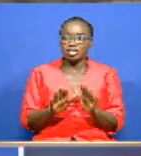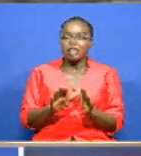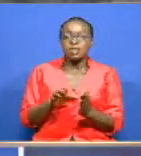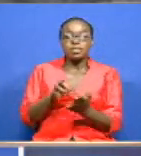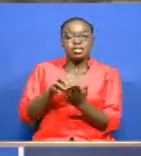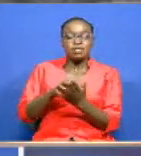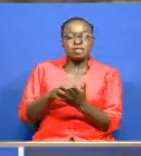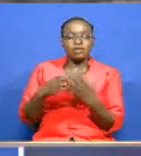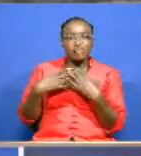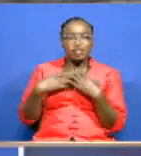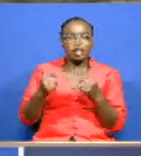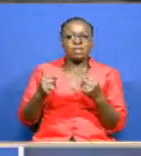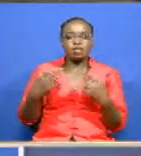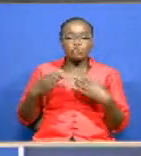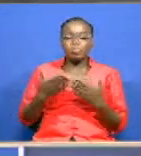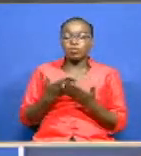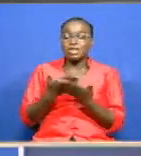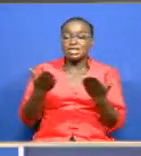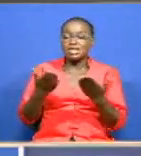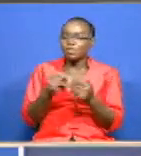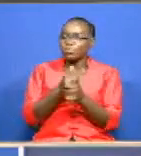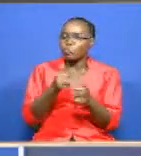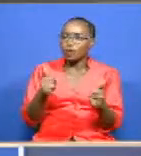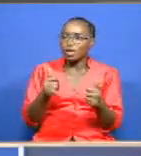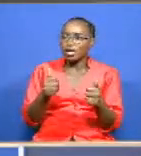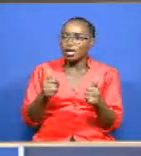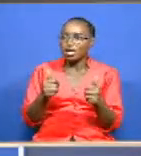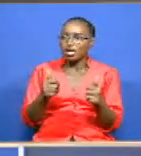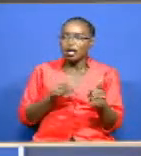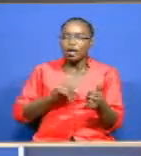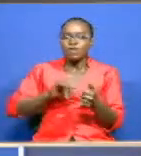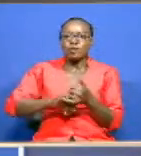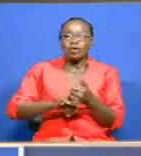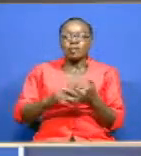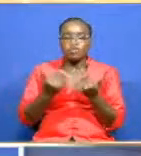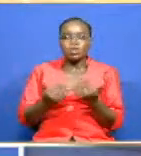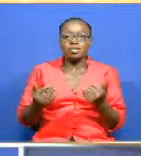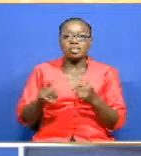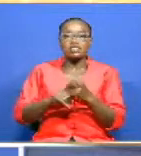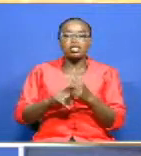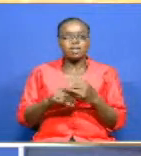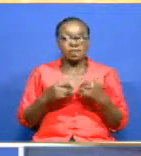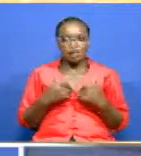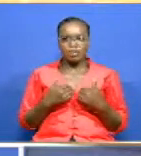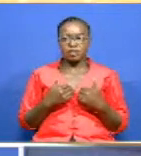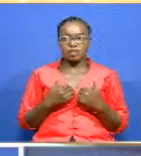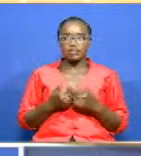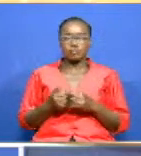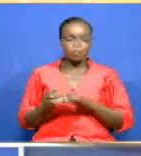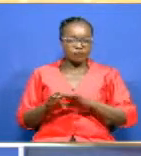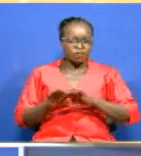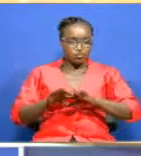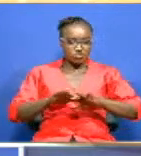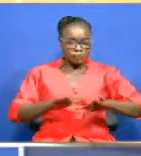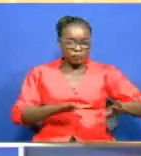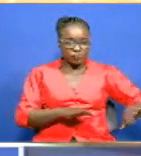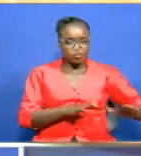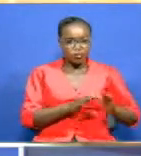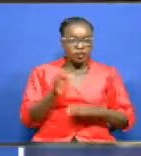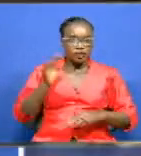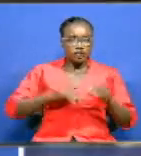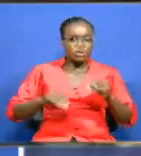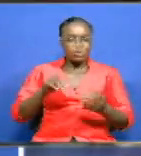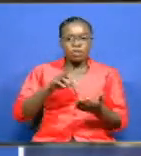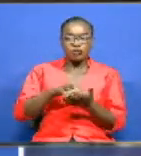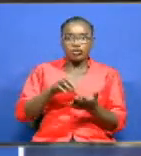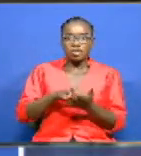wake inakuwa mzuri. Kwa hiyo he leaves behind a wife and six children. Separately, the graft case facing